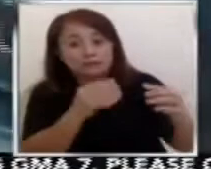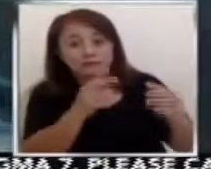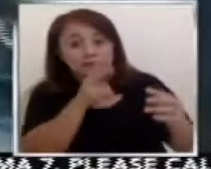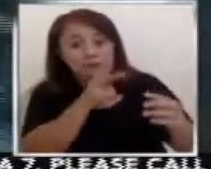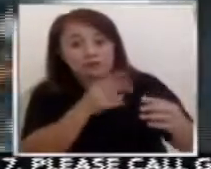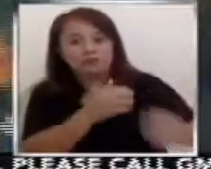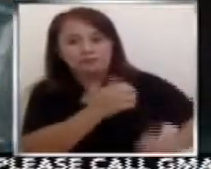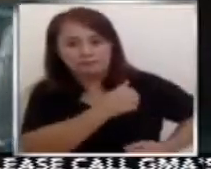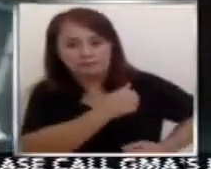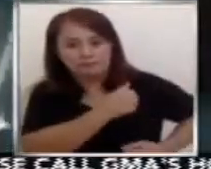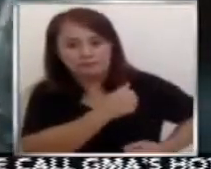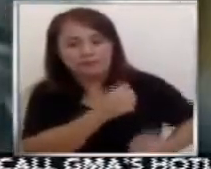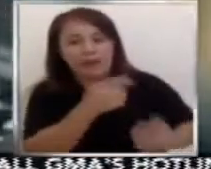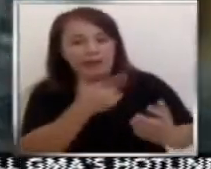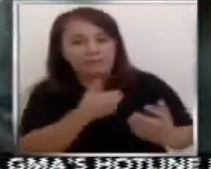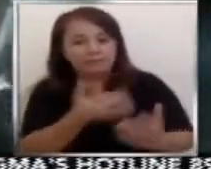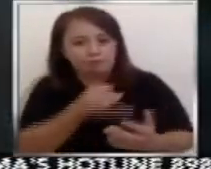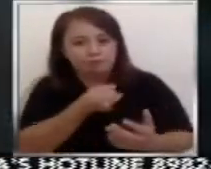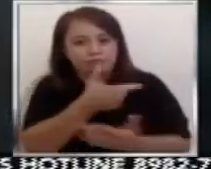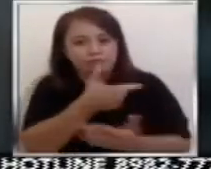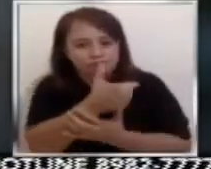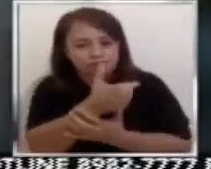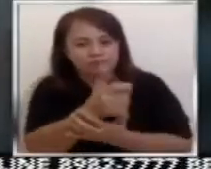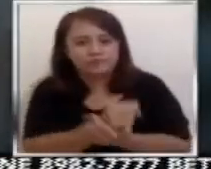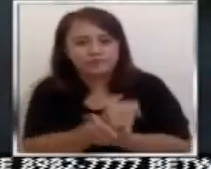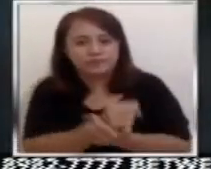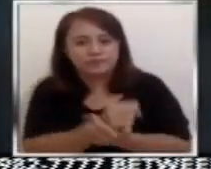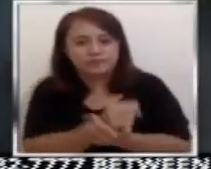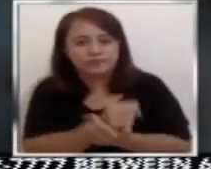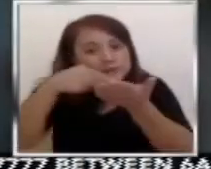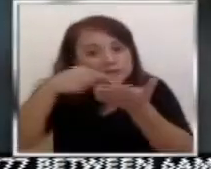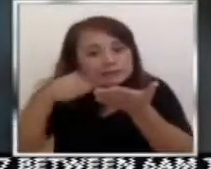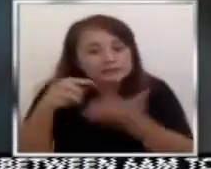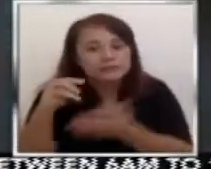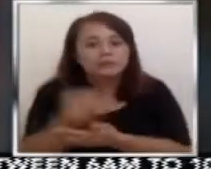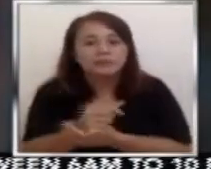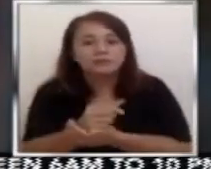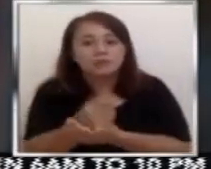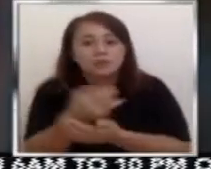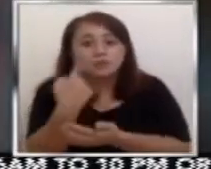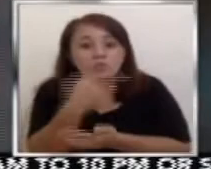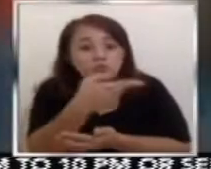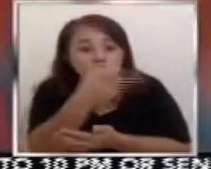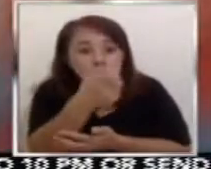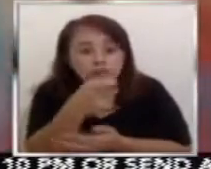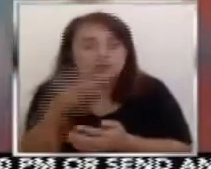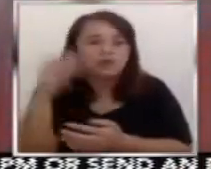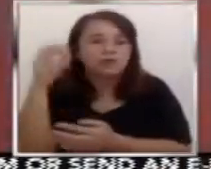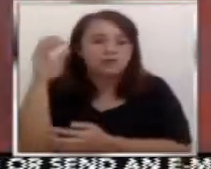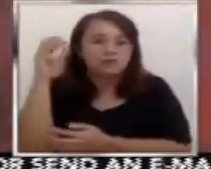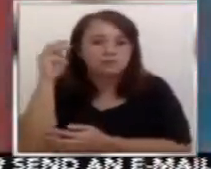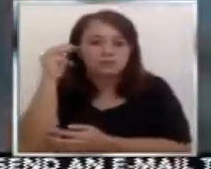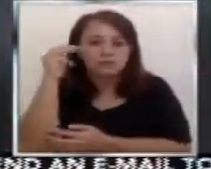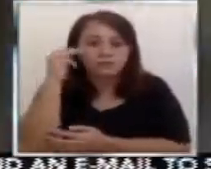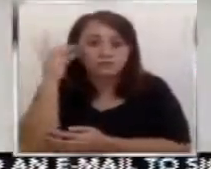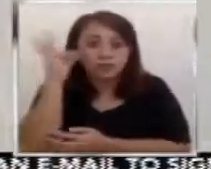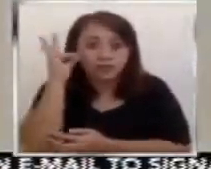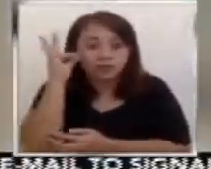criminal at administrative investigation ng nakabarel na si Master Sergeant Florendo na isinuko na raw ang kanyang service firearm.